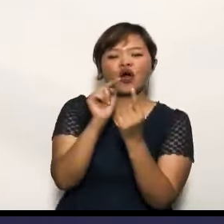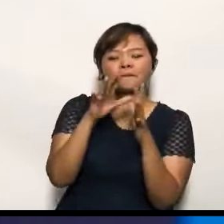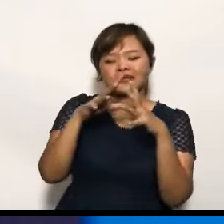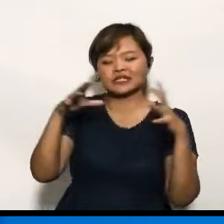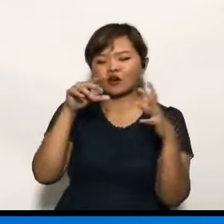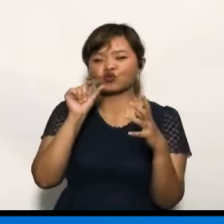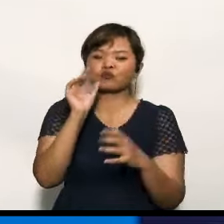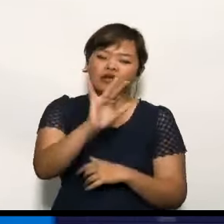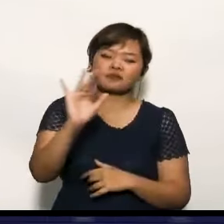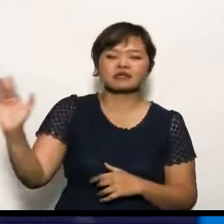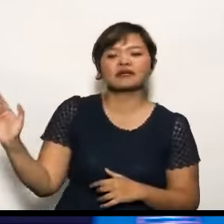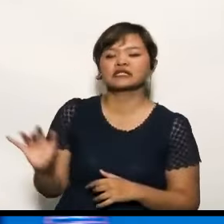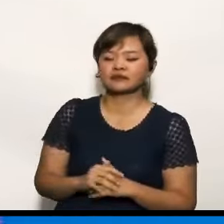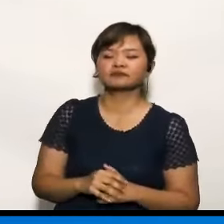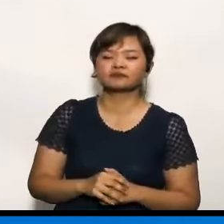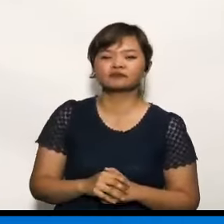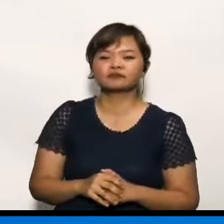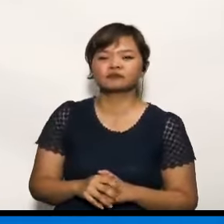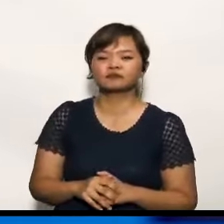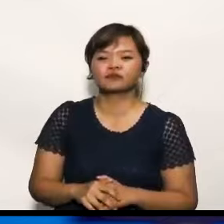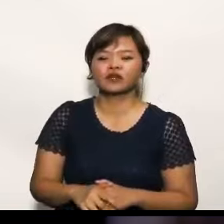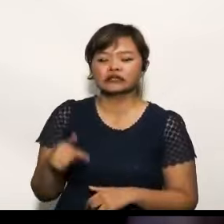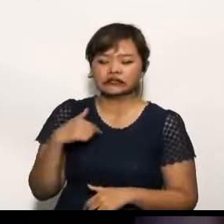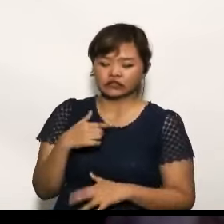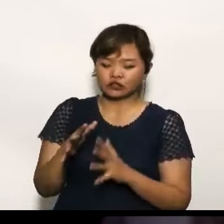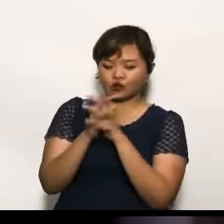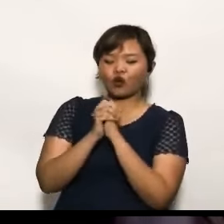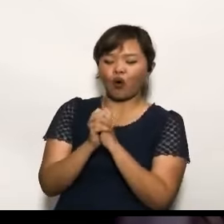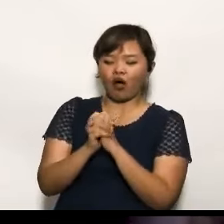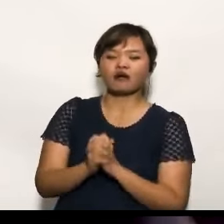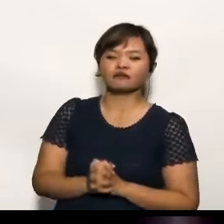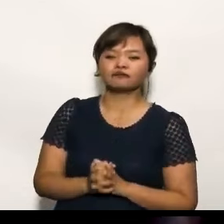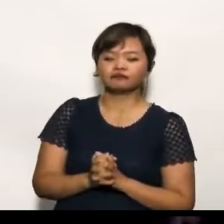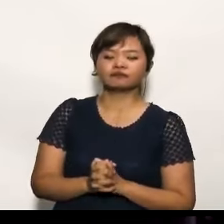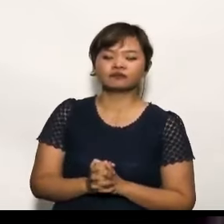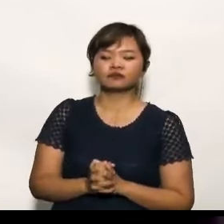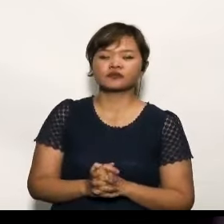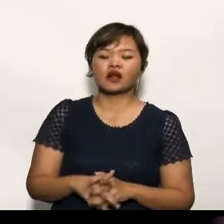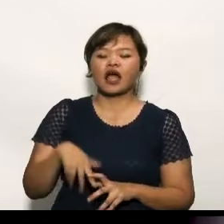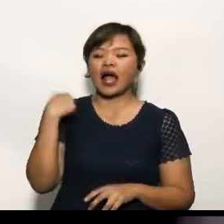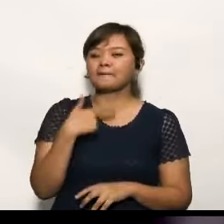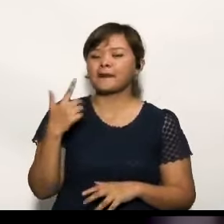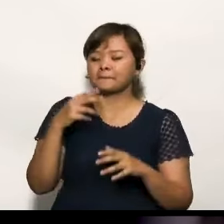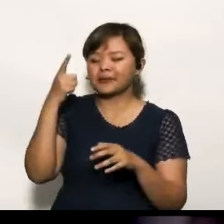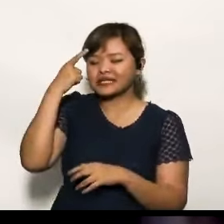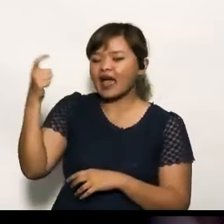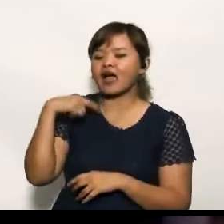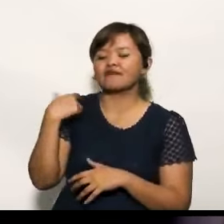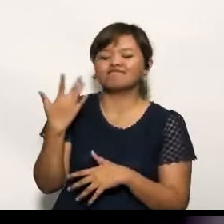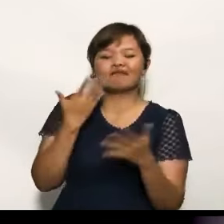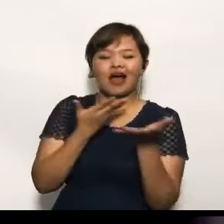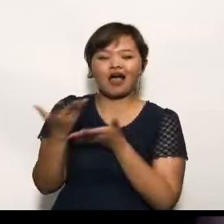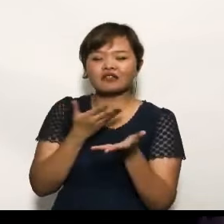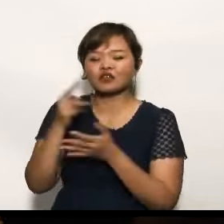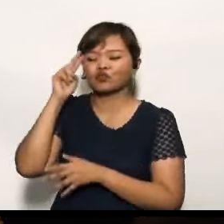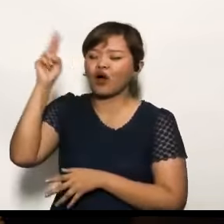yang besar buat setiap dari kepada kita di tempat ini. Tuhan, aku berdoa saat ini. Tuhan, kami percaya pada saat kami